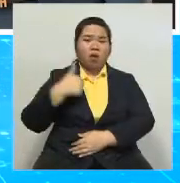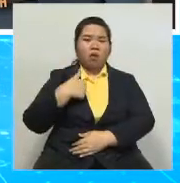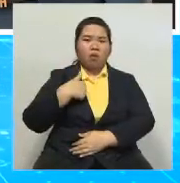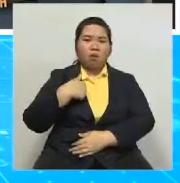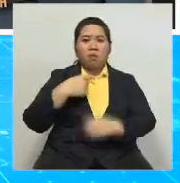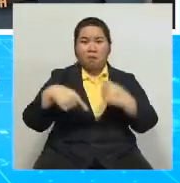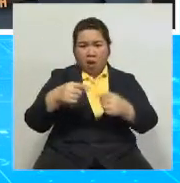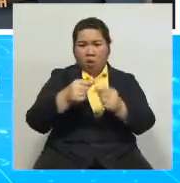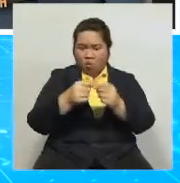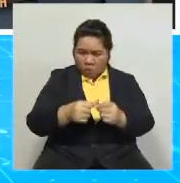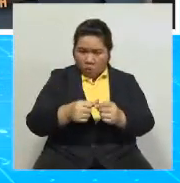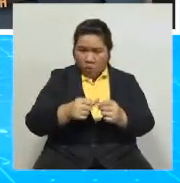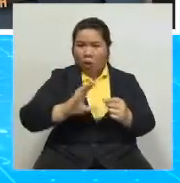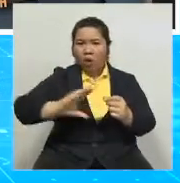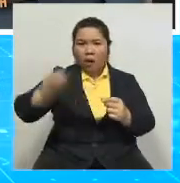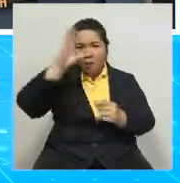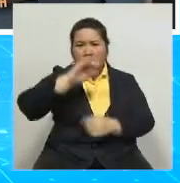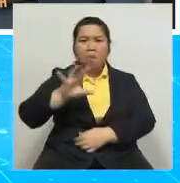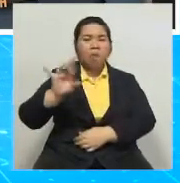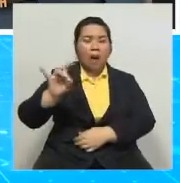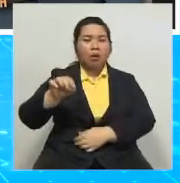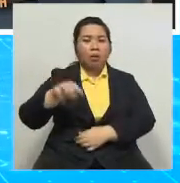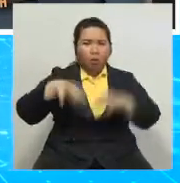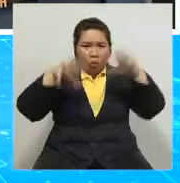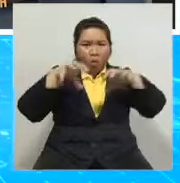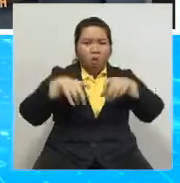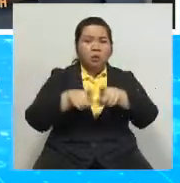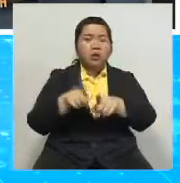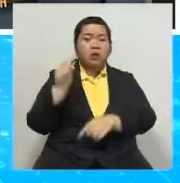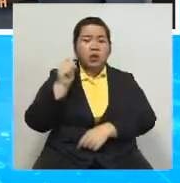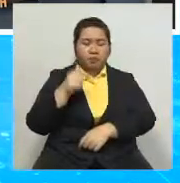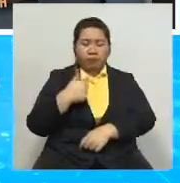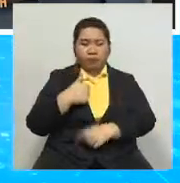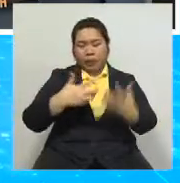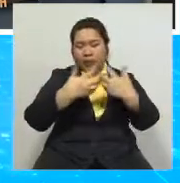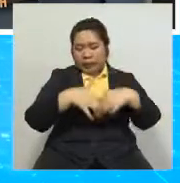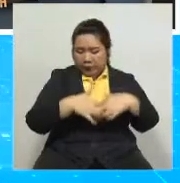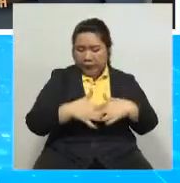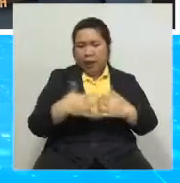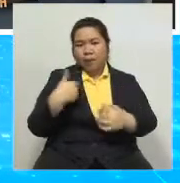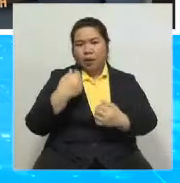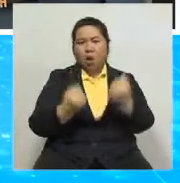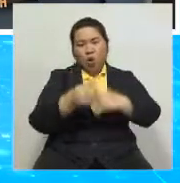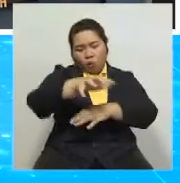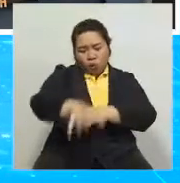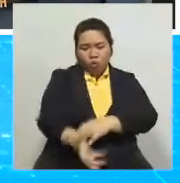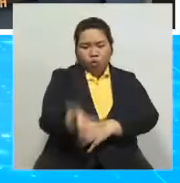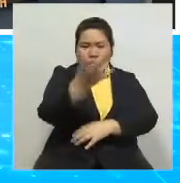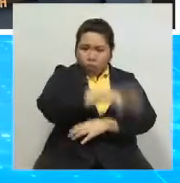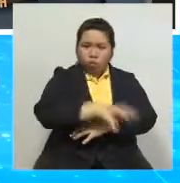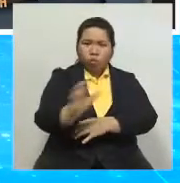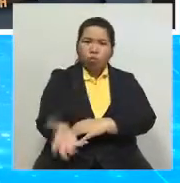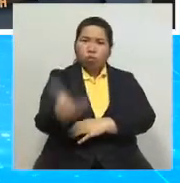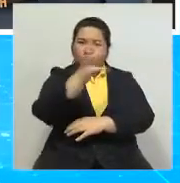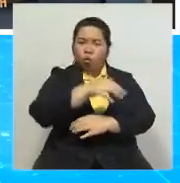พื้นที่มาสัก 2 ทุ่มกว่าฝนก็ยังตกอยู่นะครับเราก็ใช้เครื่องจักรเครื่องมือนะครับมีรถขุดตีนตะขาบนะครับที่